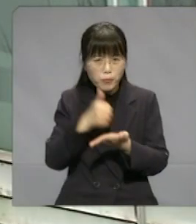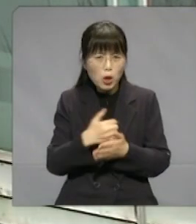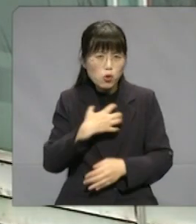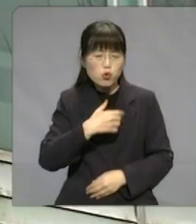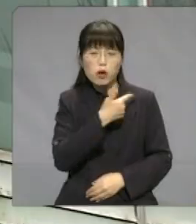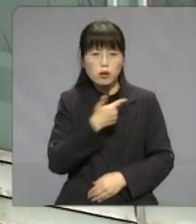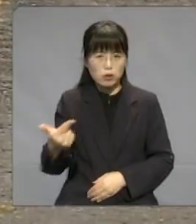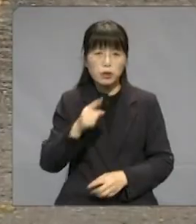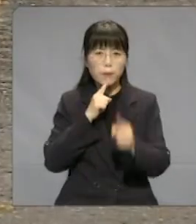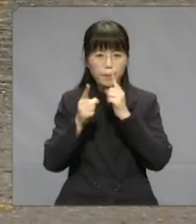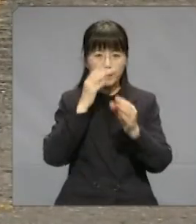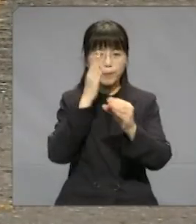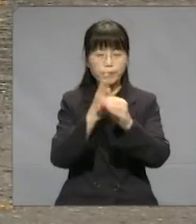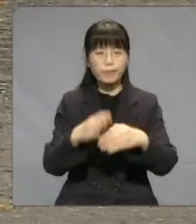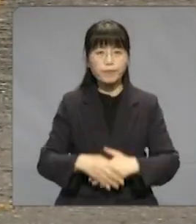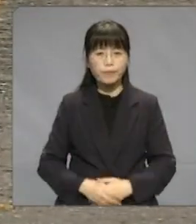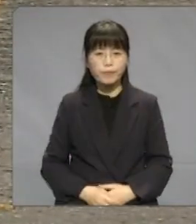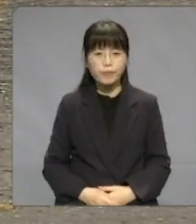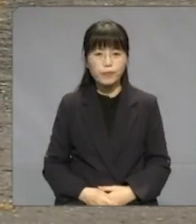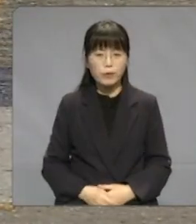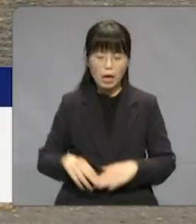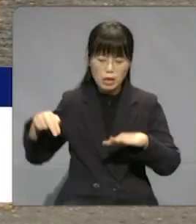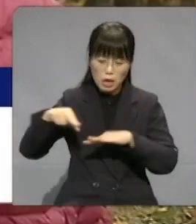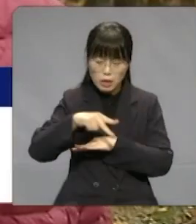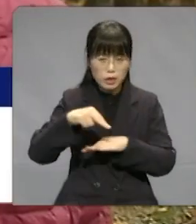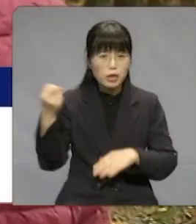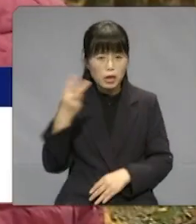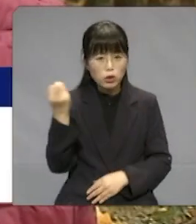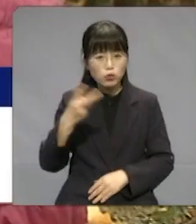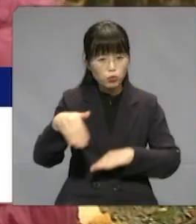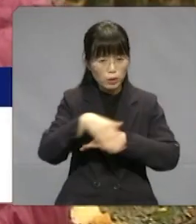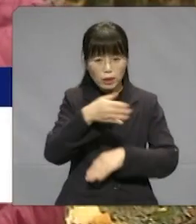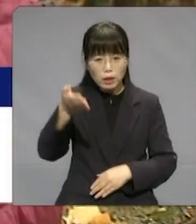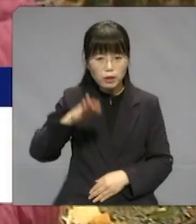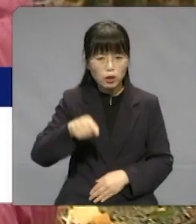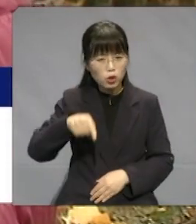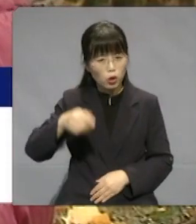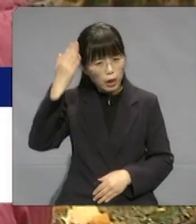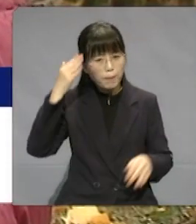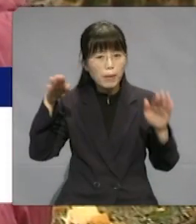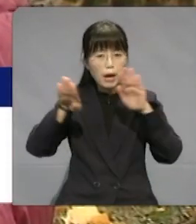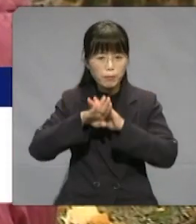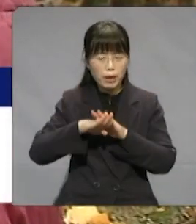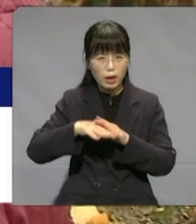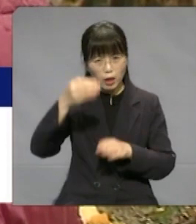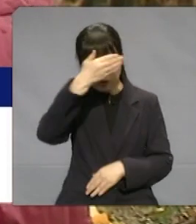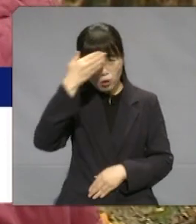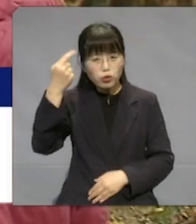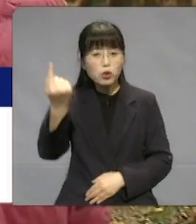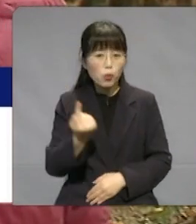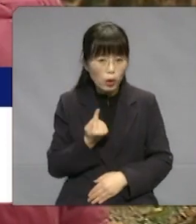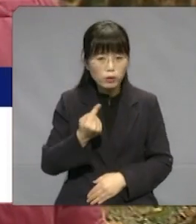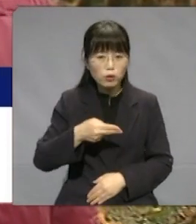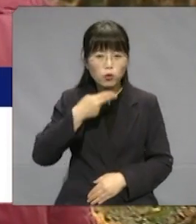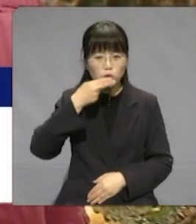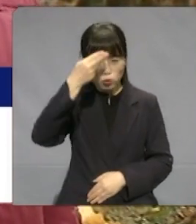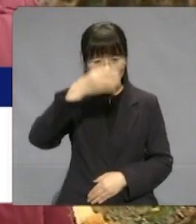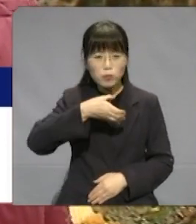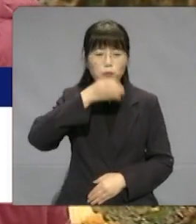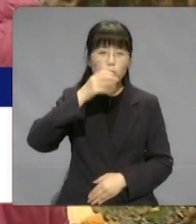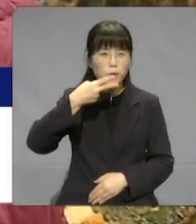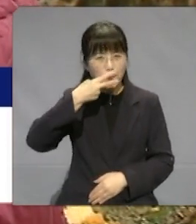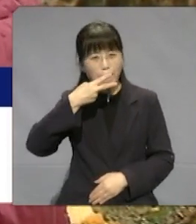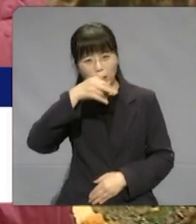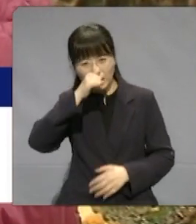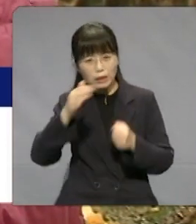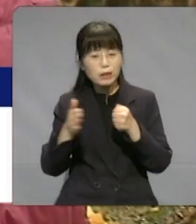우려도 크다고 토로합니다. 산책을 자주 다니는데요. 여기 밤에 이렇게 청년들이 와서 술 먹고 담배